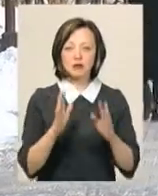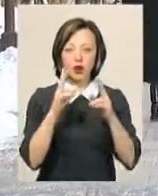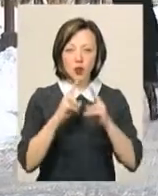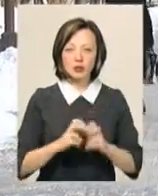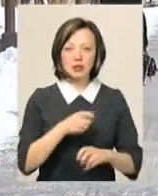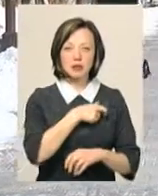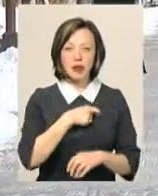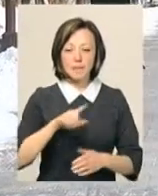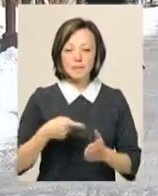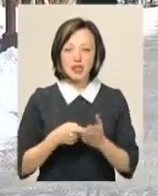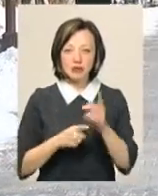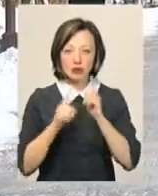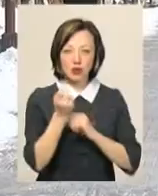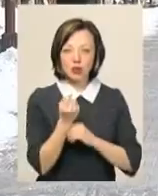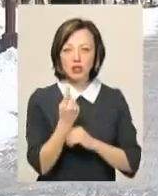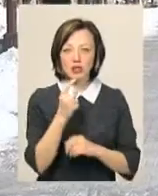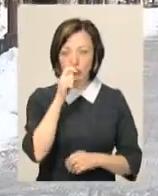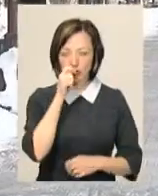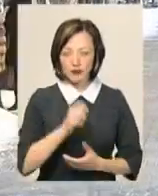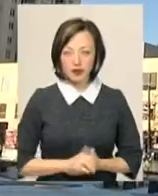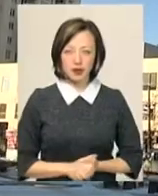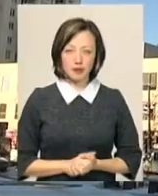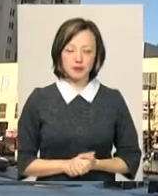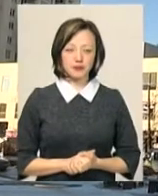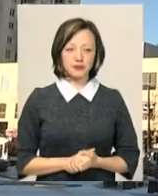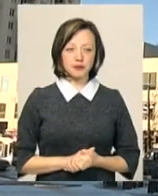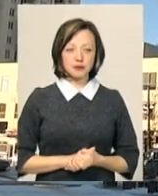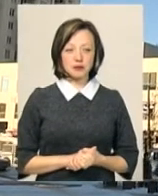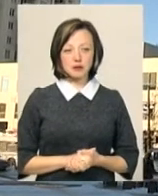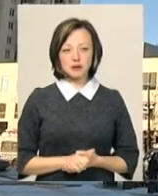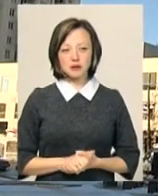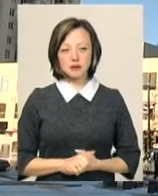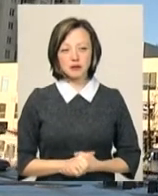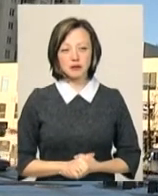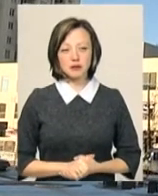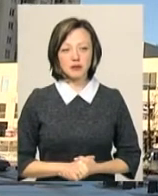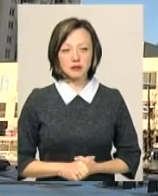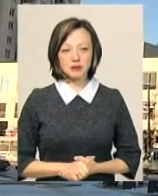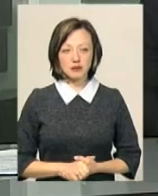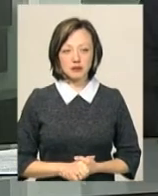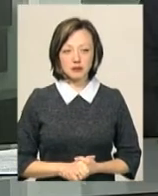розгляд депутатів міськради 11 квітня. Світлана Русіна, Володимир Паламар, новини Поділля Центр.